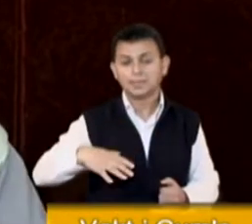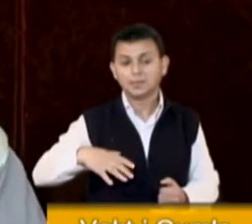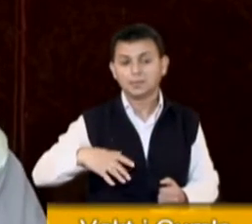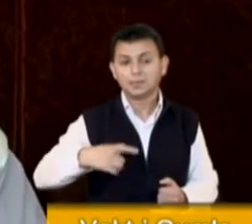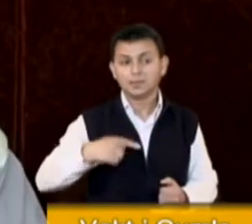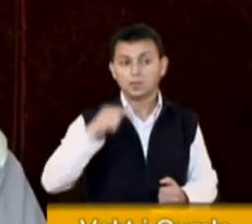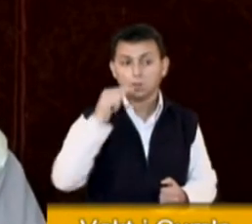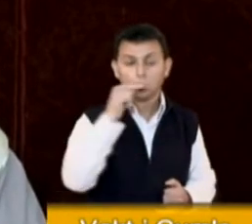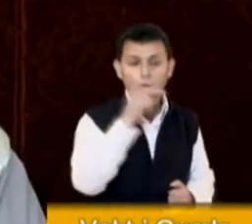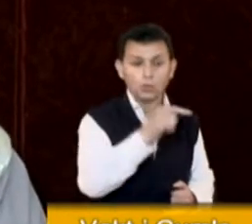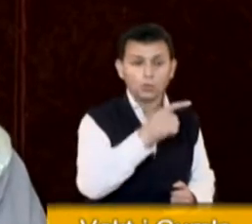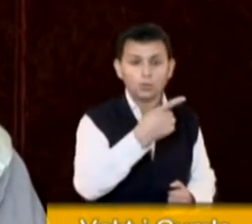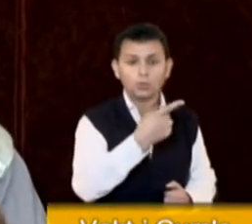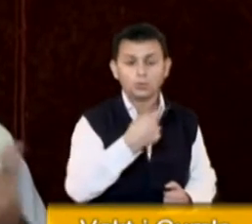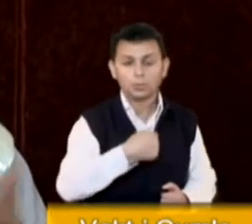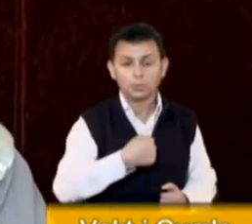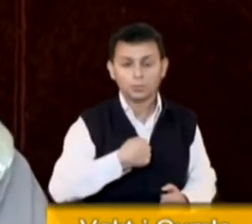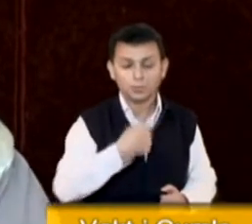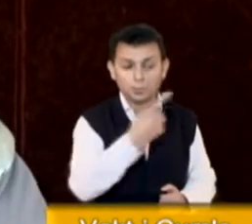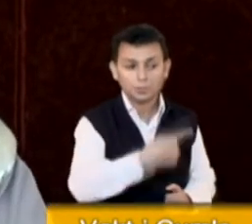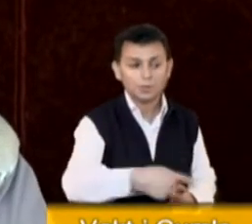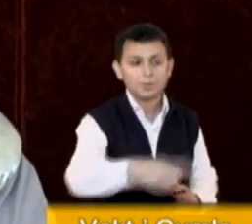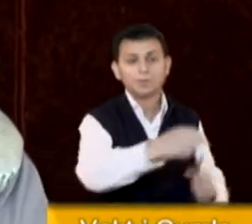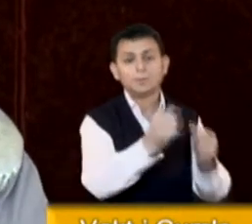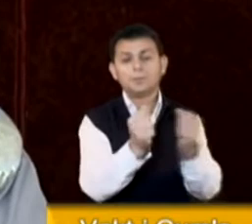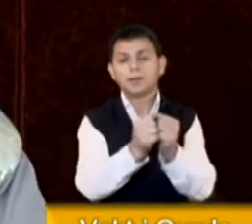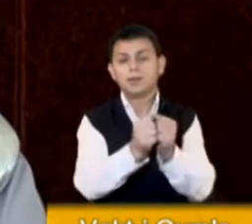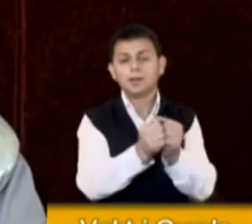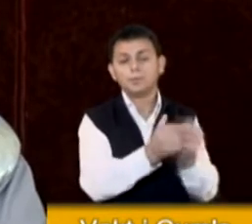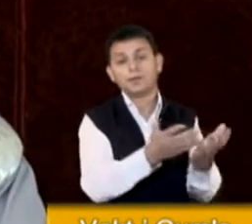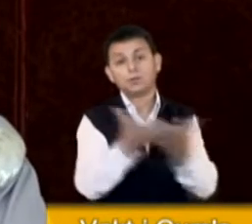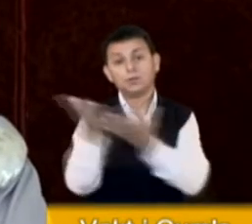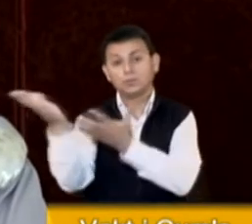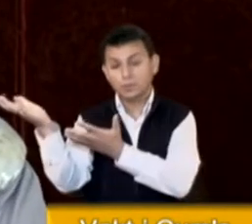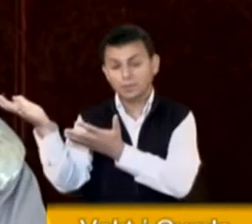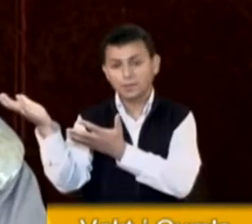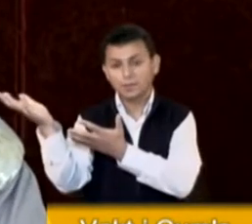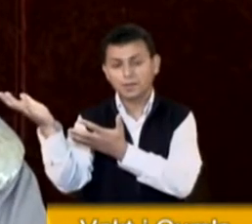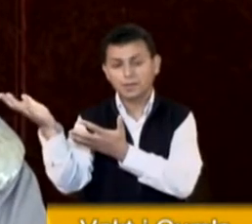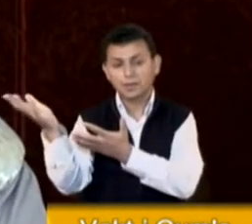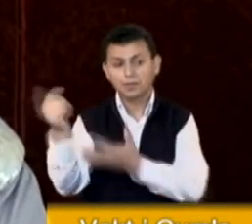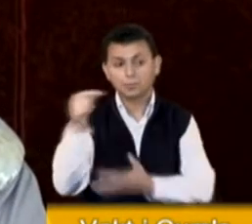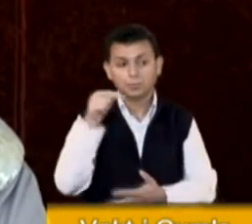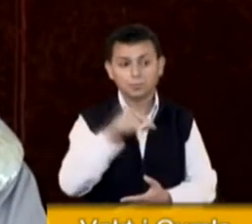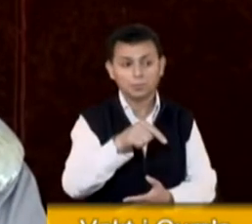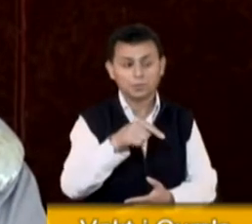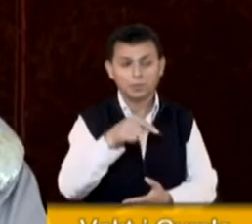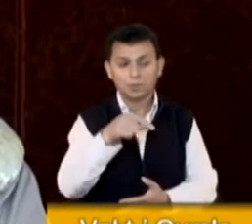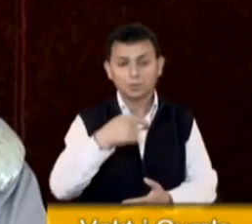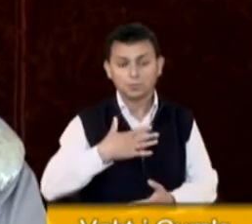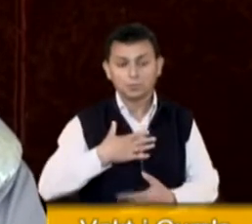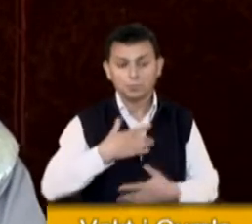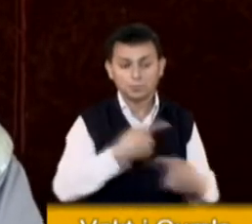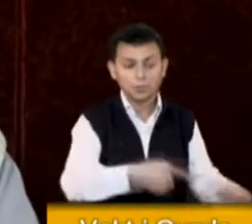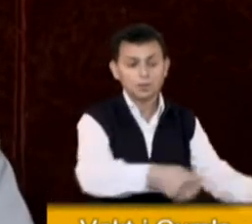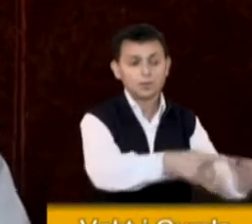onu bizimle gönder, oynasın, dolaşsın, kırlarda geçsin, biz onu muhakkak koruyacağız demişlerdi.